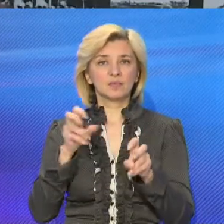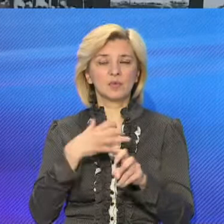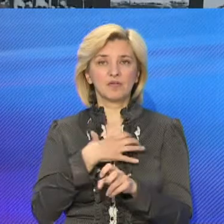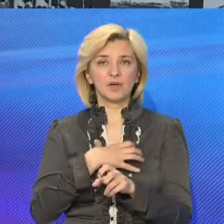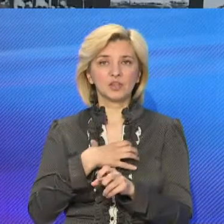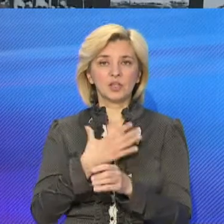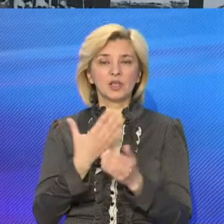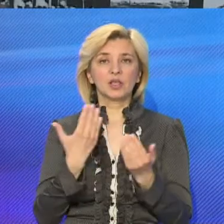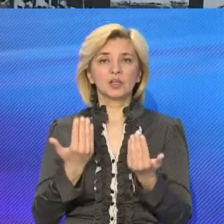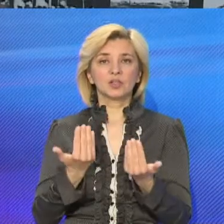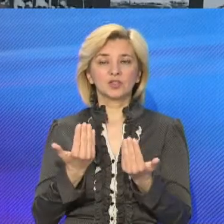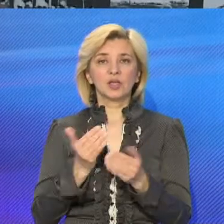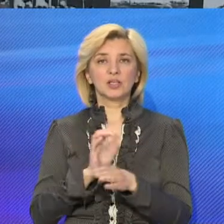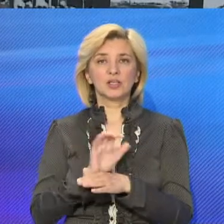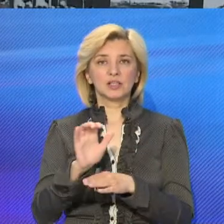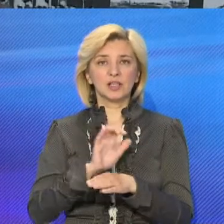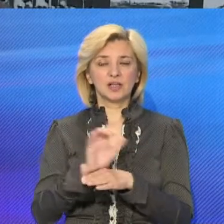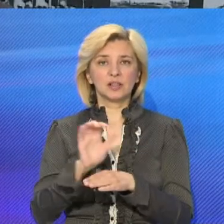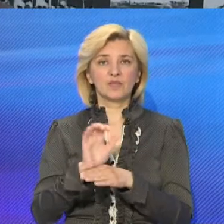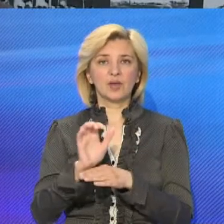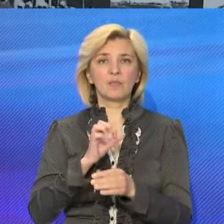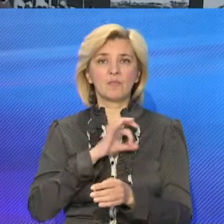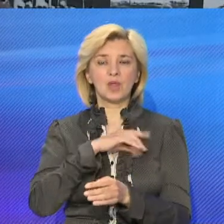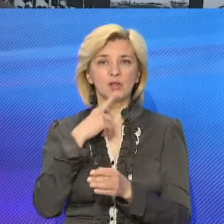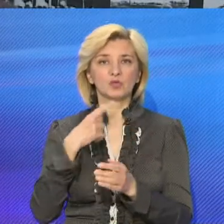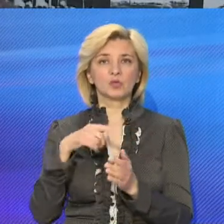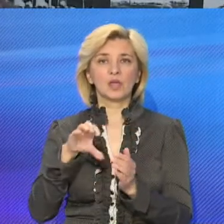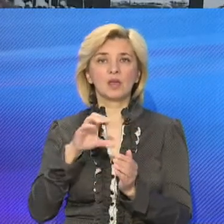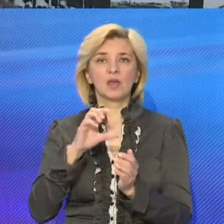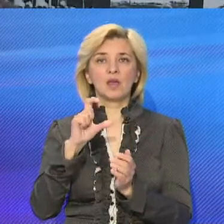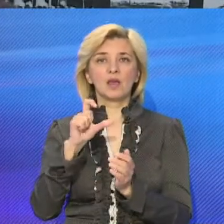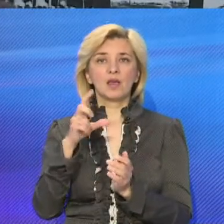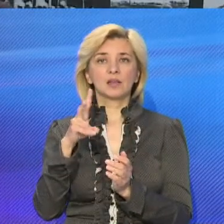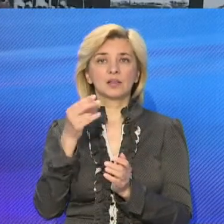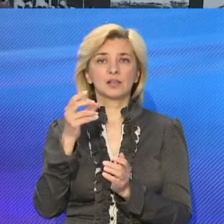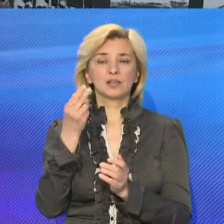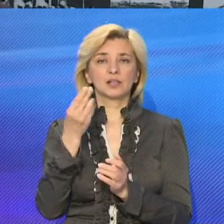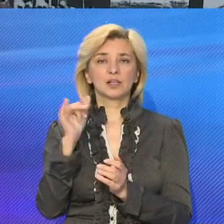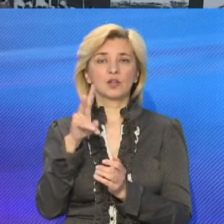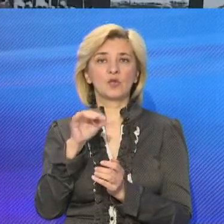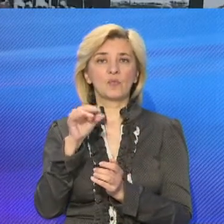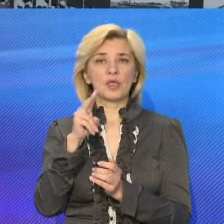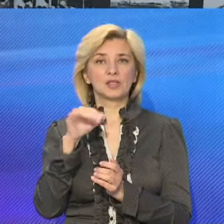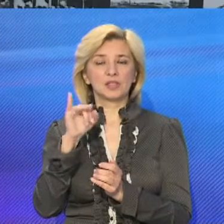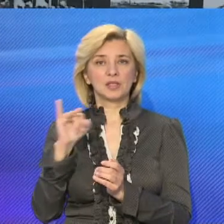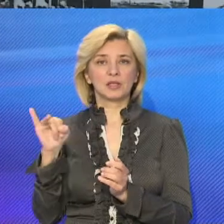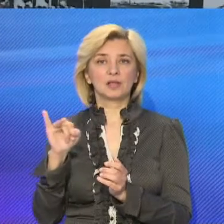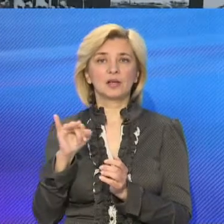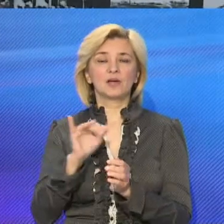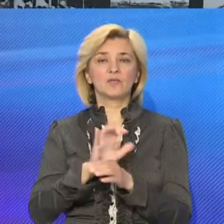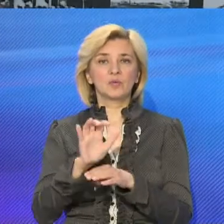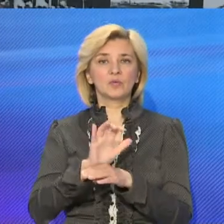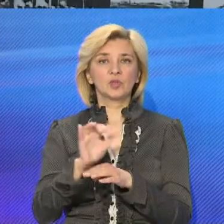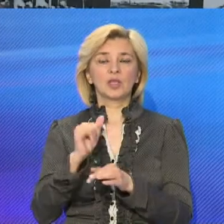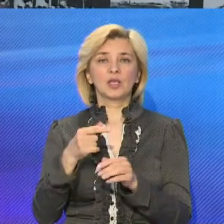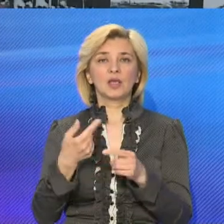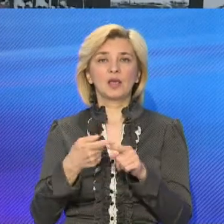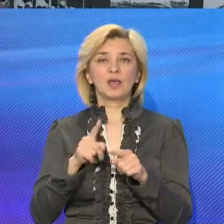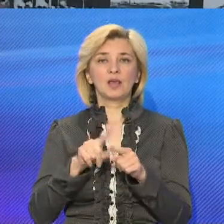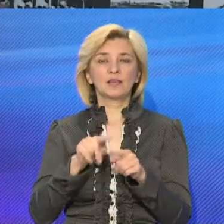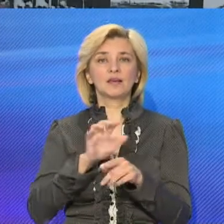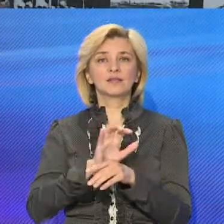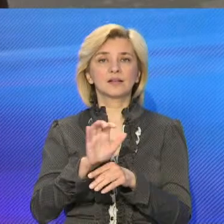«Белорусской энциклопедии» имени Труксябровки, а это издательство, которое, в общем-то, долгие годы специализировалось на выпуске такой вот научно-популярной,